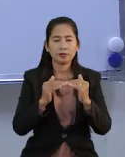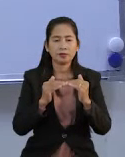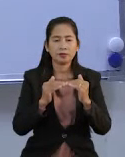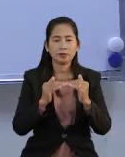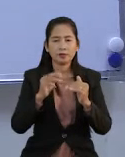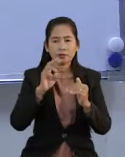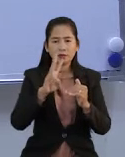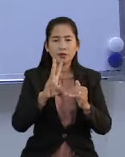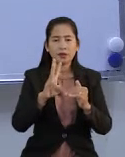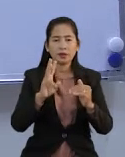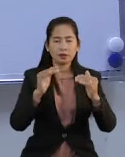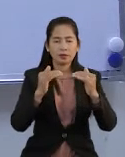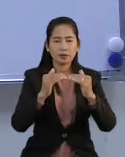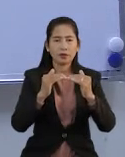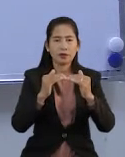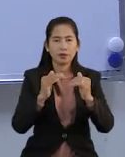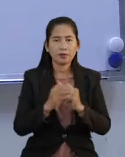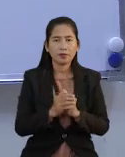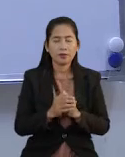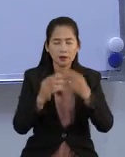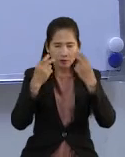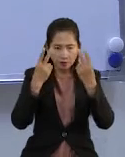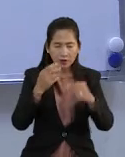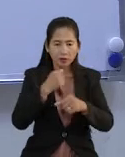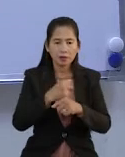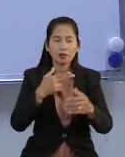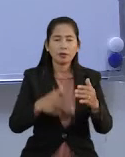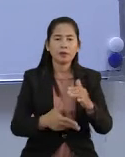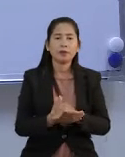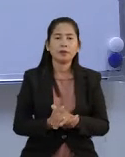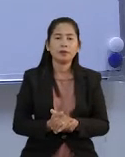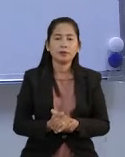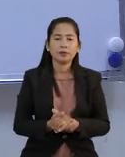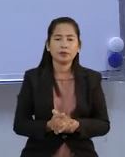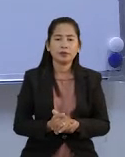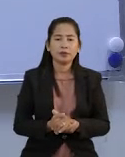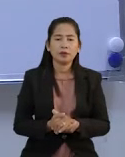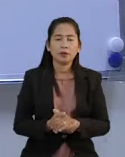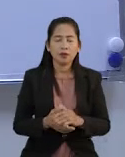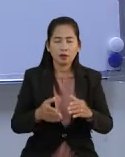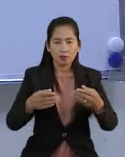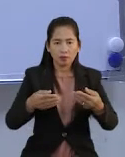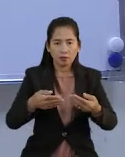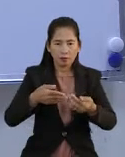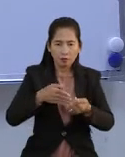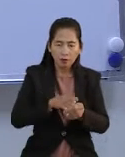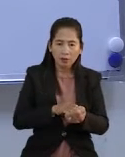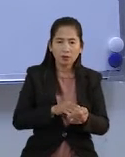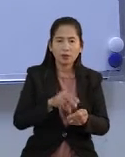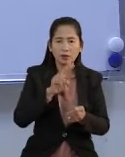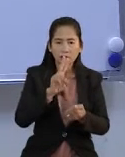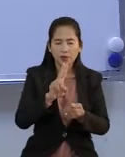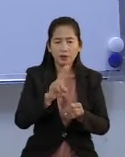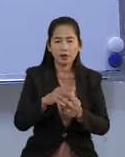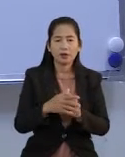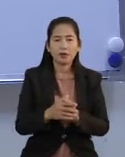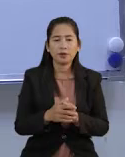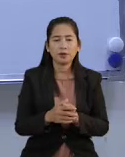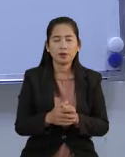chà bay này cứ phân khía chỉ mới nè kêu nâng vừa ấy chà nè kêu bọt cọ đà nâng chia pi chậm nãy